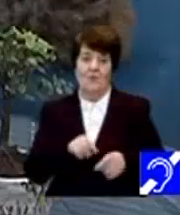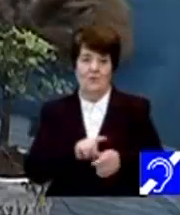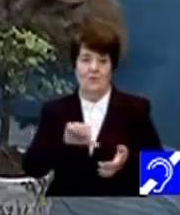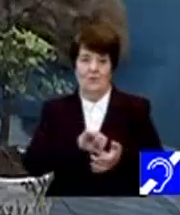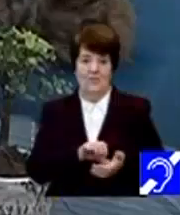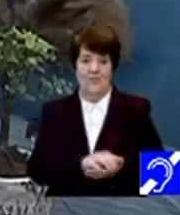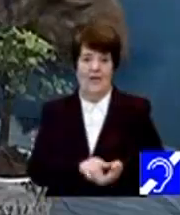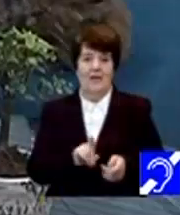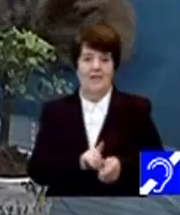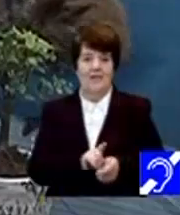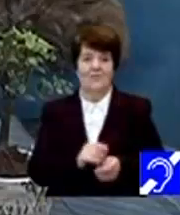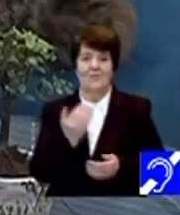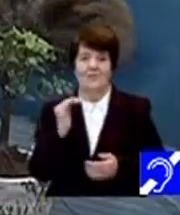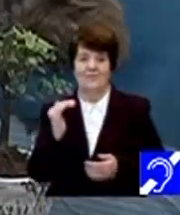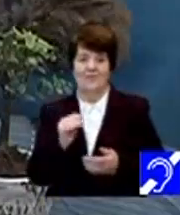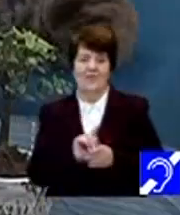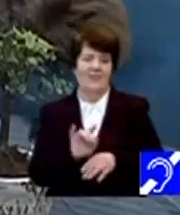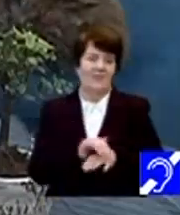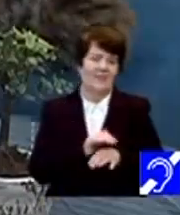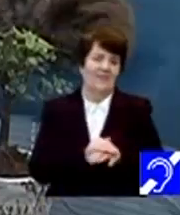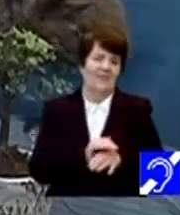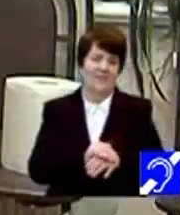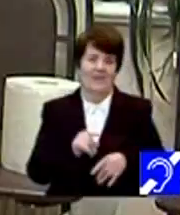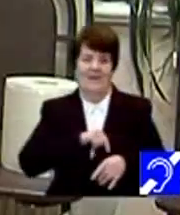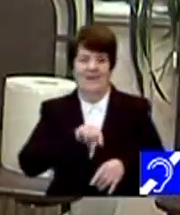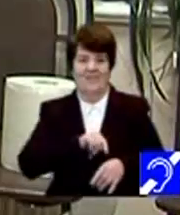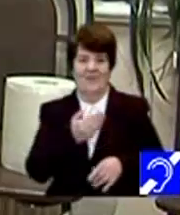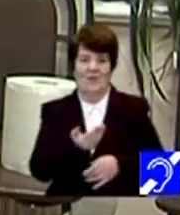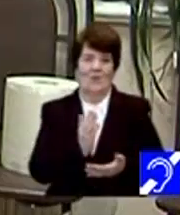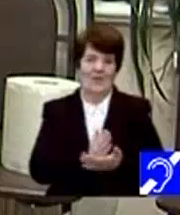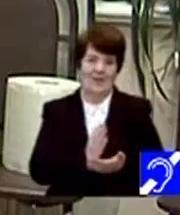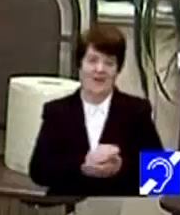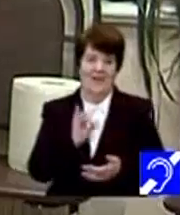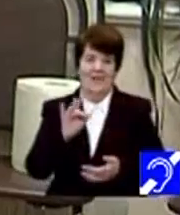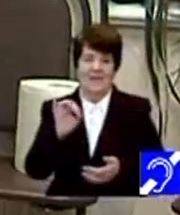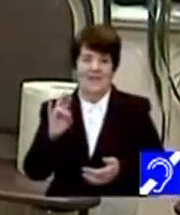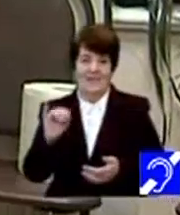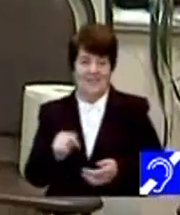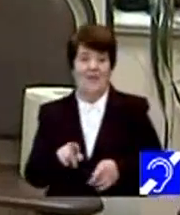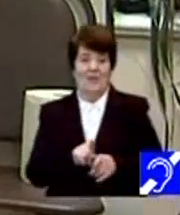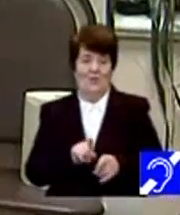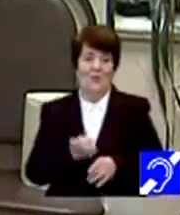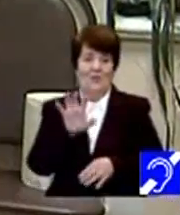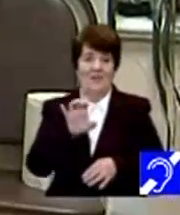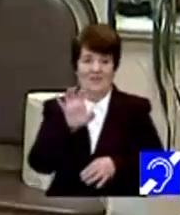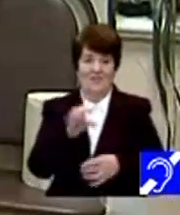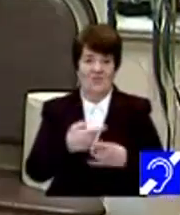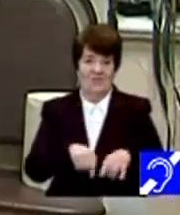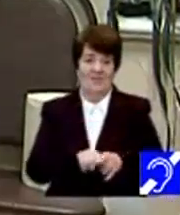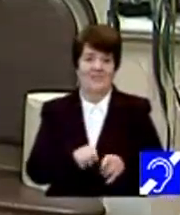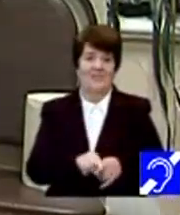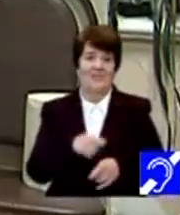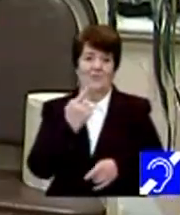participat și la fotosesiuni. Este ca un copilaș, este foarte drăgălaș, are și el caracterul lui. Și Irina are mare grijă de cățelul ei.